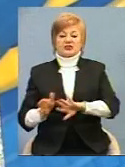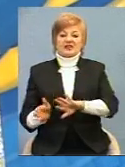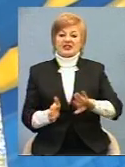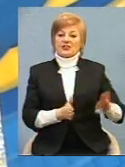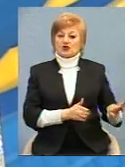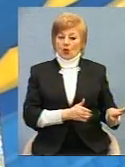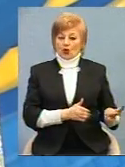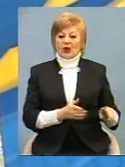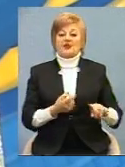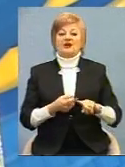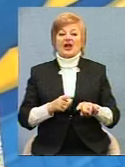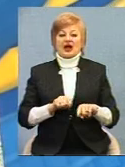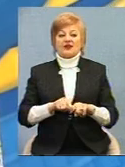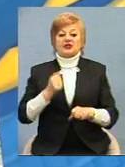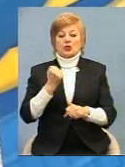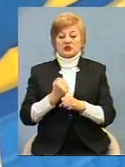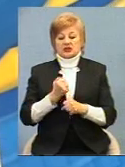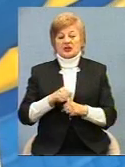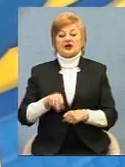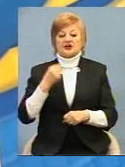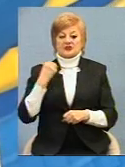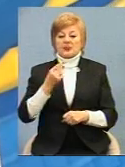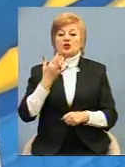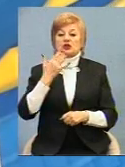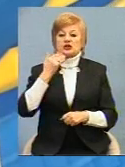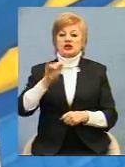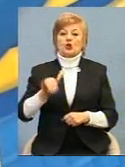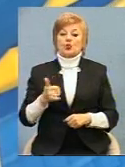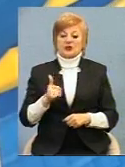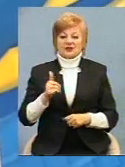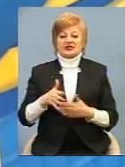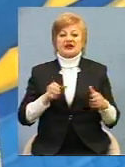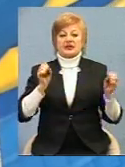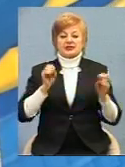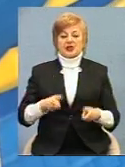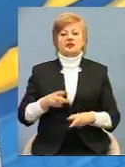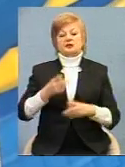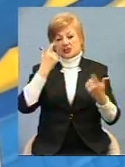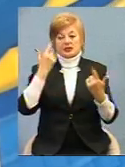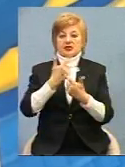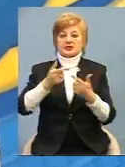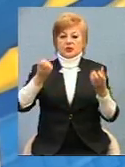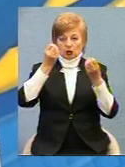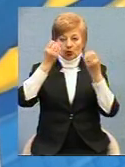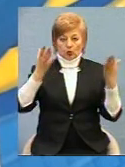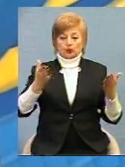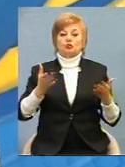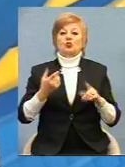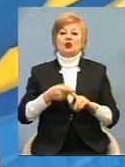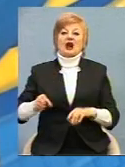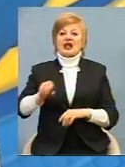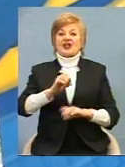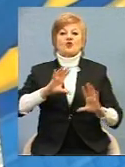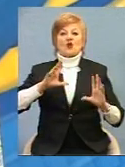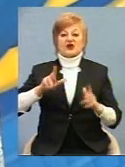товариства. Акцент на цьому робили сьогодні в Запорізькому національному університеті фахівці з медіакультури та інформаційної безпеки в Європі та